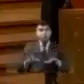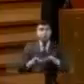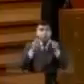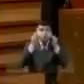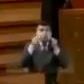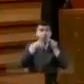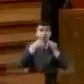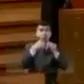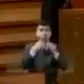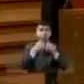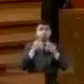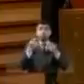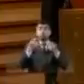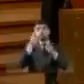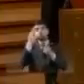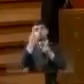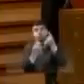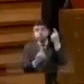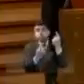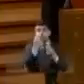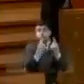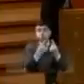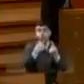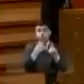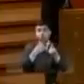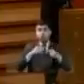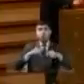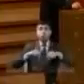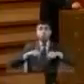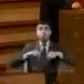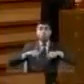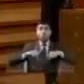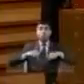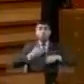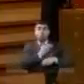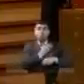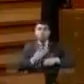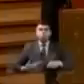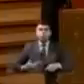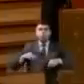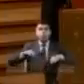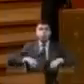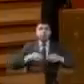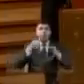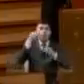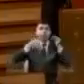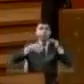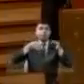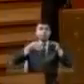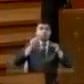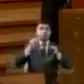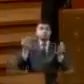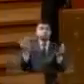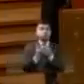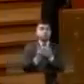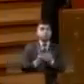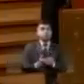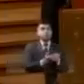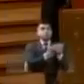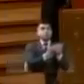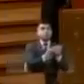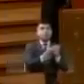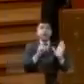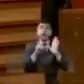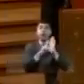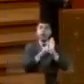العقوبات المترتبه عنها الى السلطات المختصه اي بما فيها الحكومه وفقا للتشريع الجاري به العمل